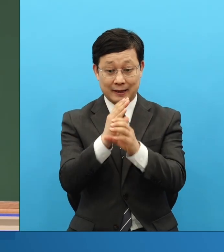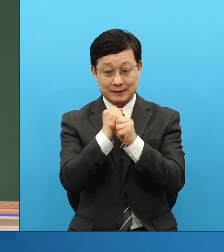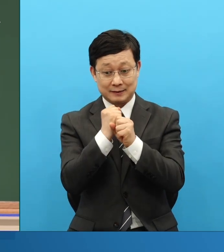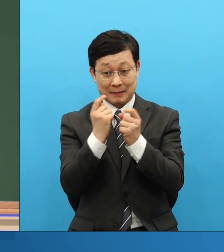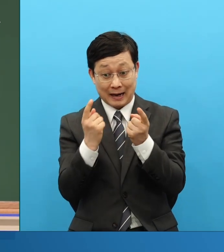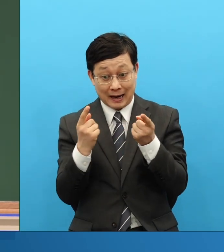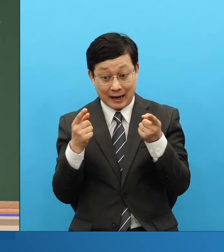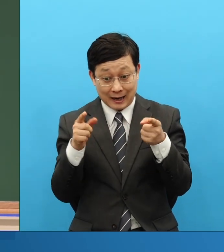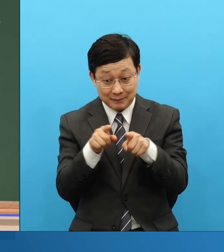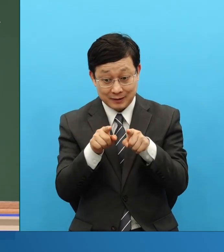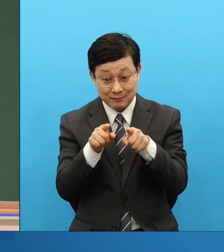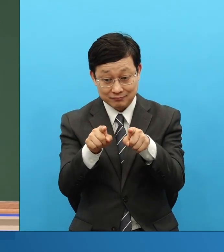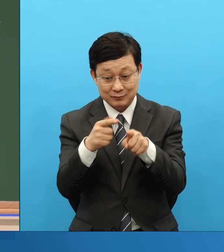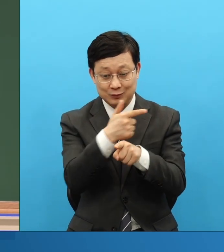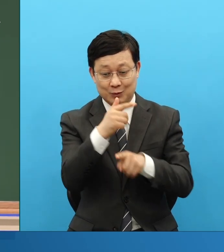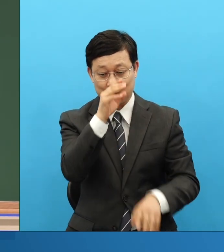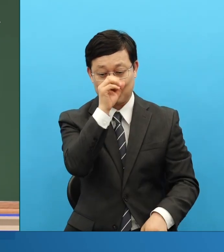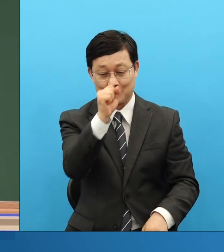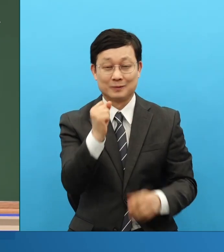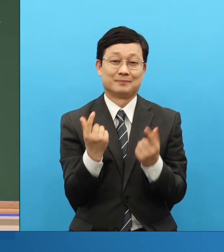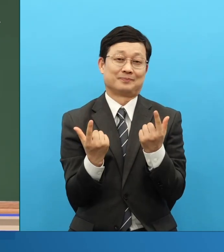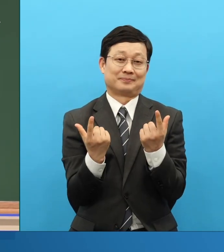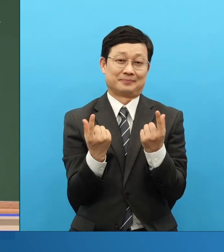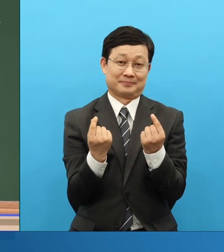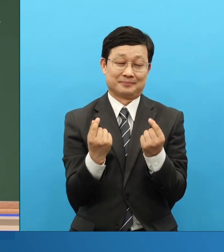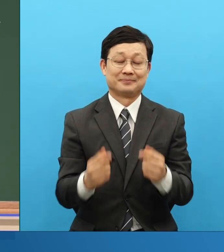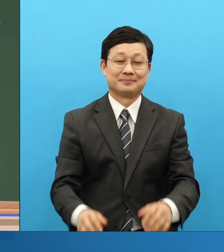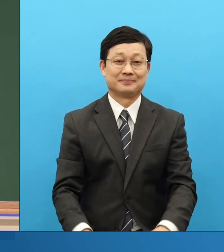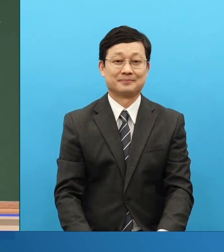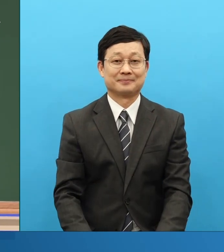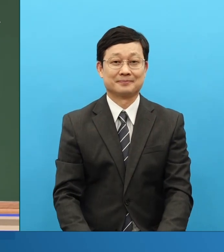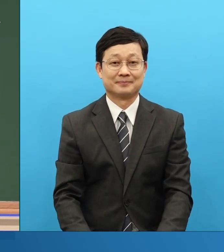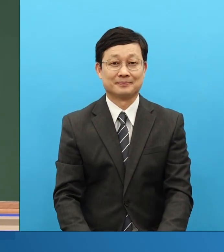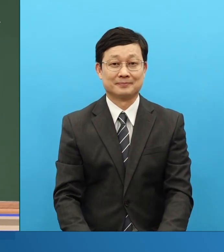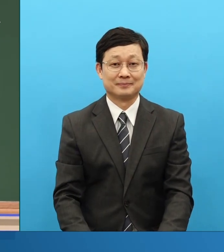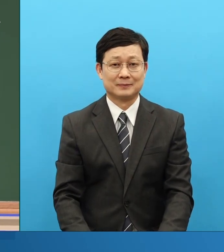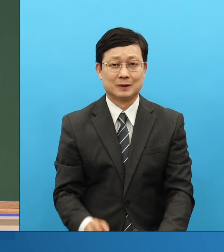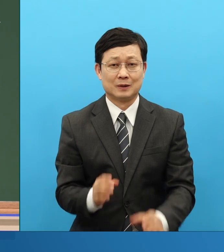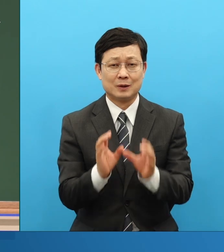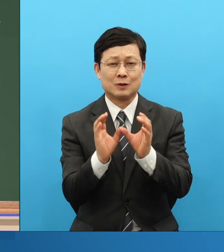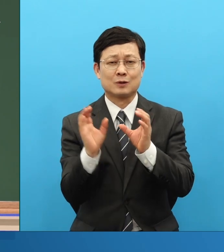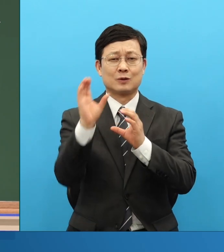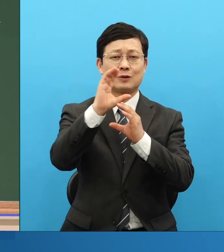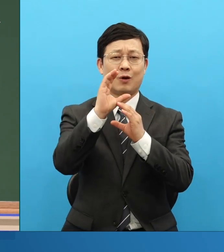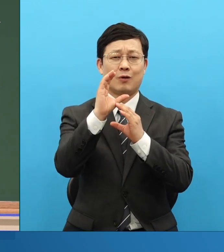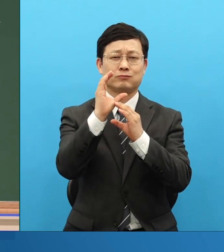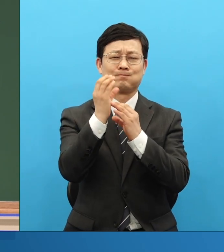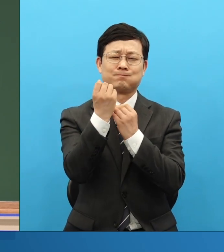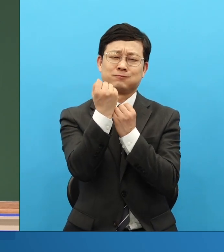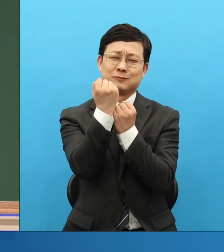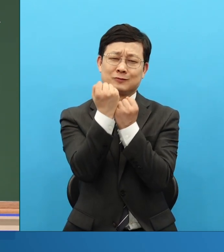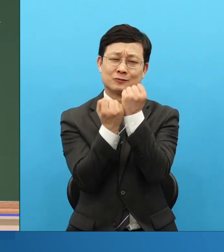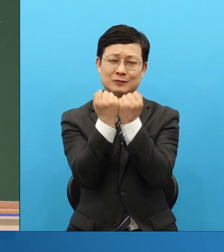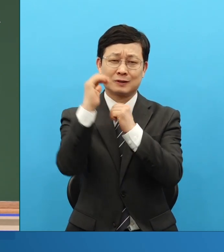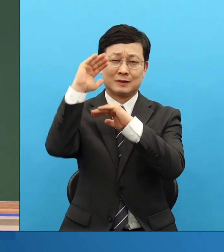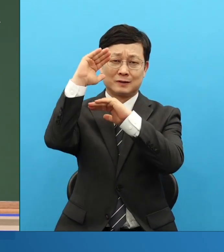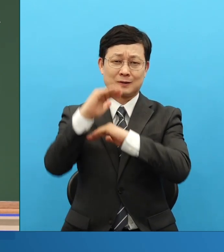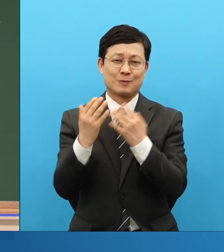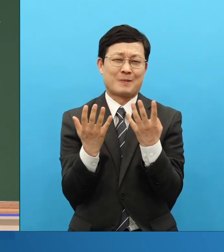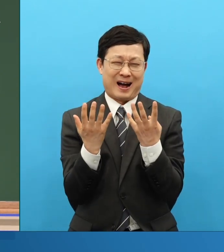And it's so wonderful that we can connect it to today's core message. 여러분들 좀 보강해야 될 게 많이 있기 때문에요. Because there are many things that we need to